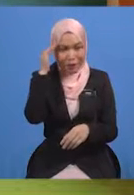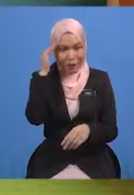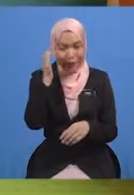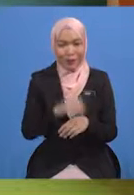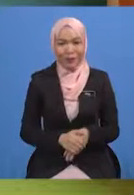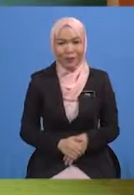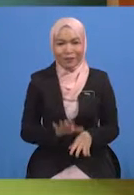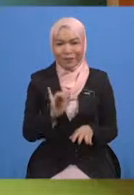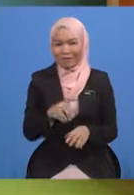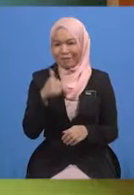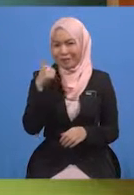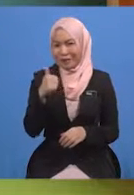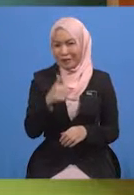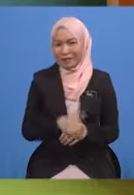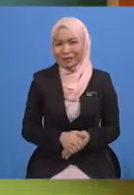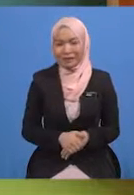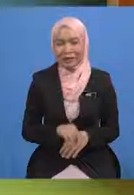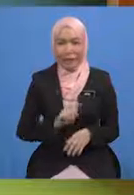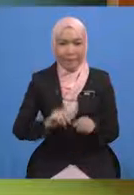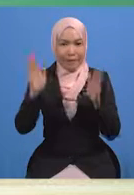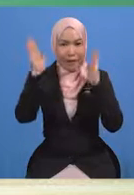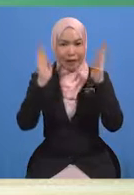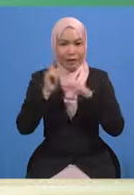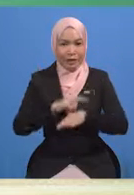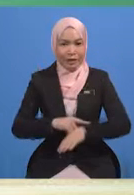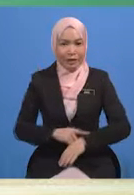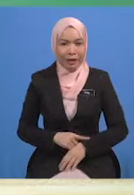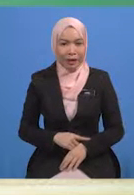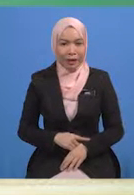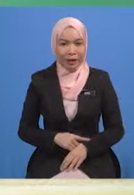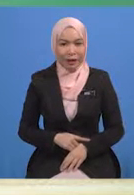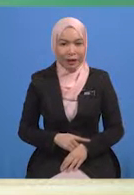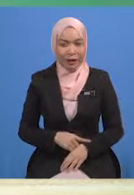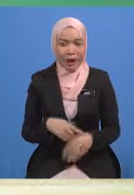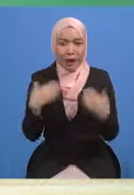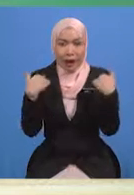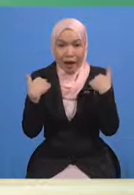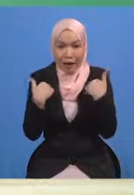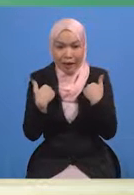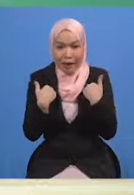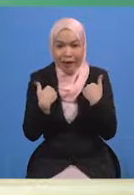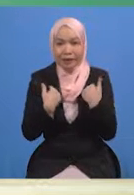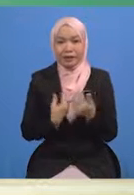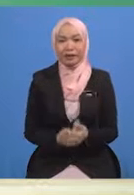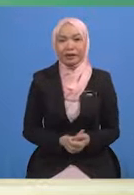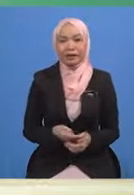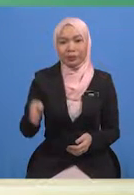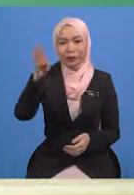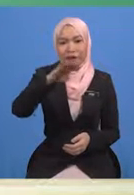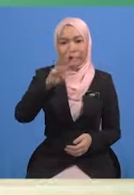Bagus. Di Malaysia, terdapat Bukit Melawati, Bukit